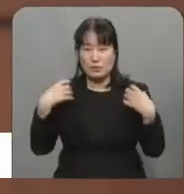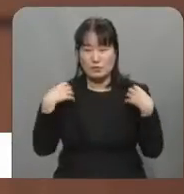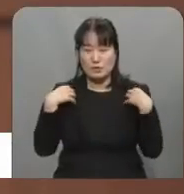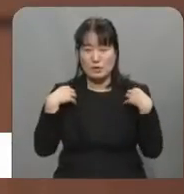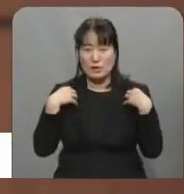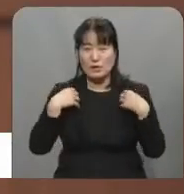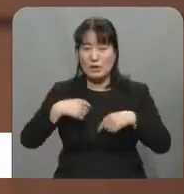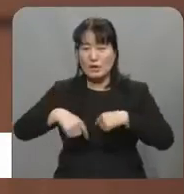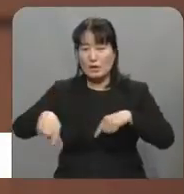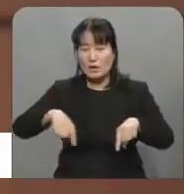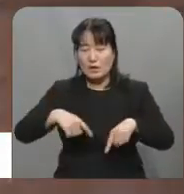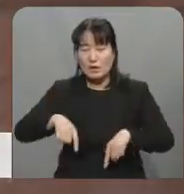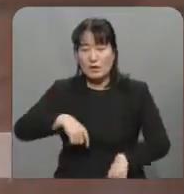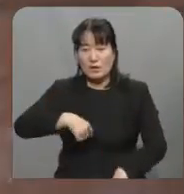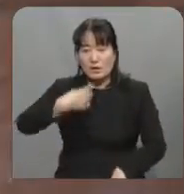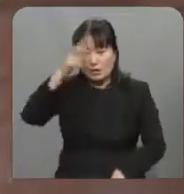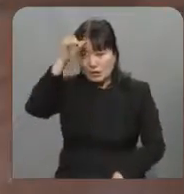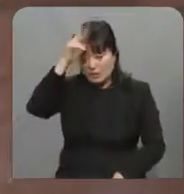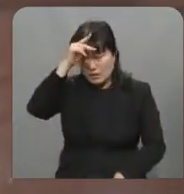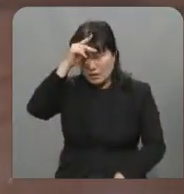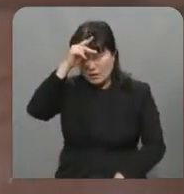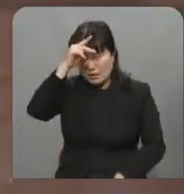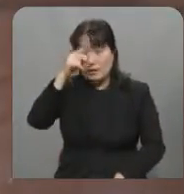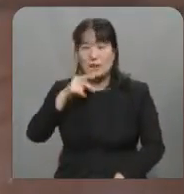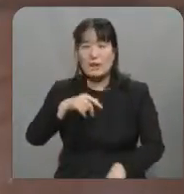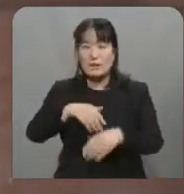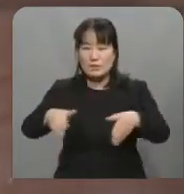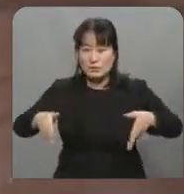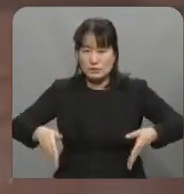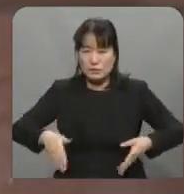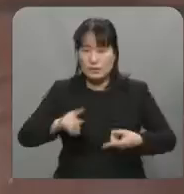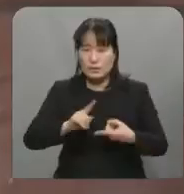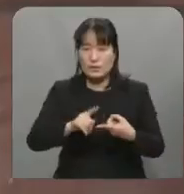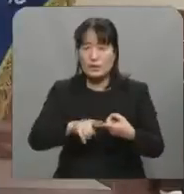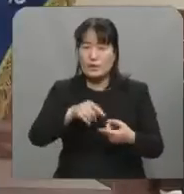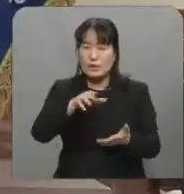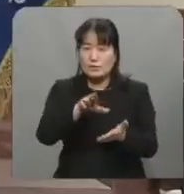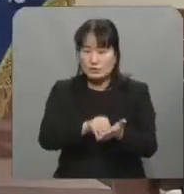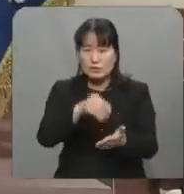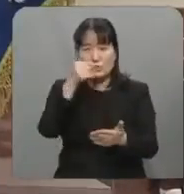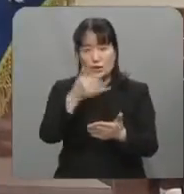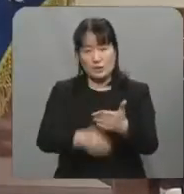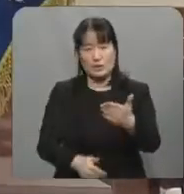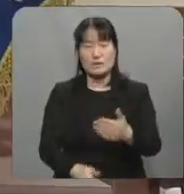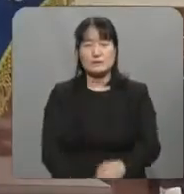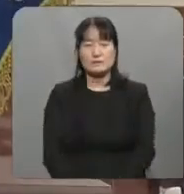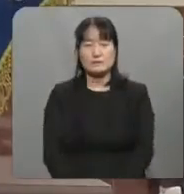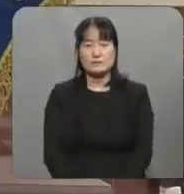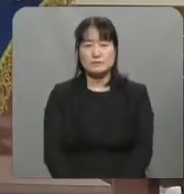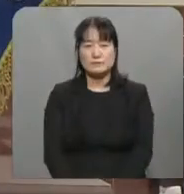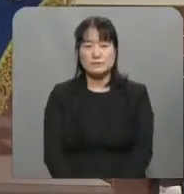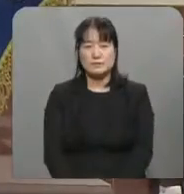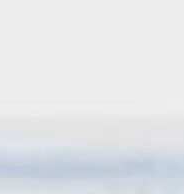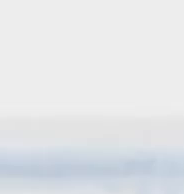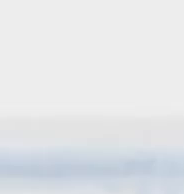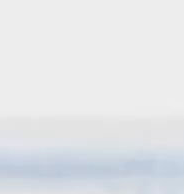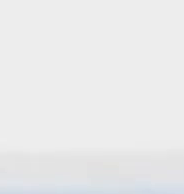어떻게 확보하느냐가 제도 안착 여부를 판가름할 당면 과제로 떠오르고 있습니다. KBS 뉴스 노지영입니다.